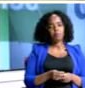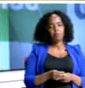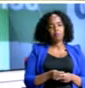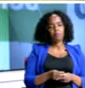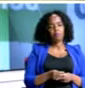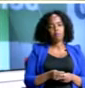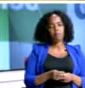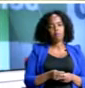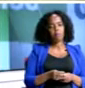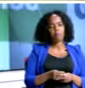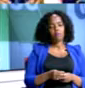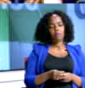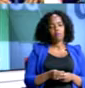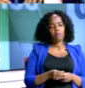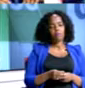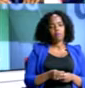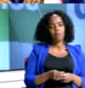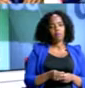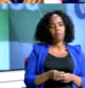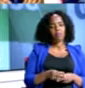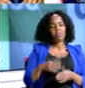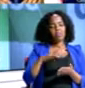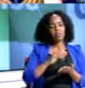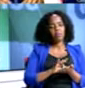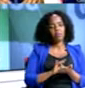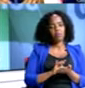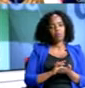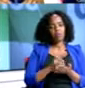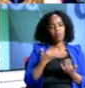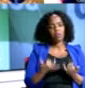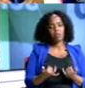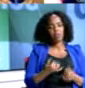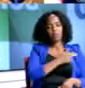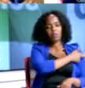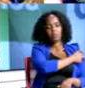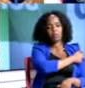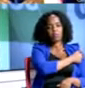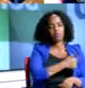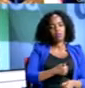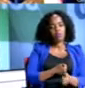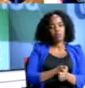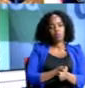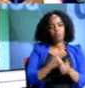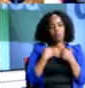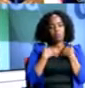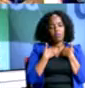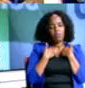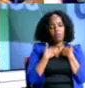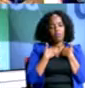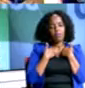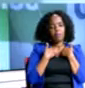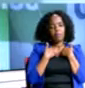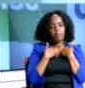Tifufa. Kanafi jiddugala kana ogeyi addaddaatin jiddugala ordofamu dechu biyer rajal kabeeti kan